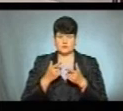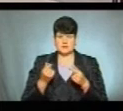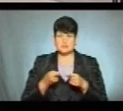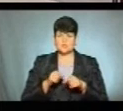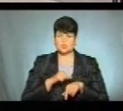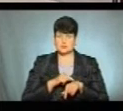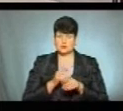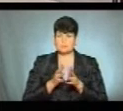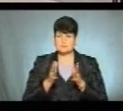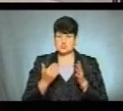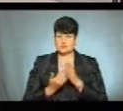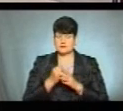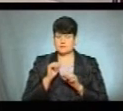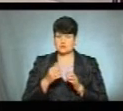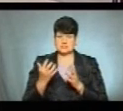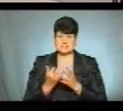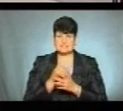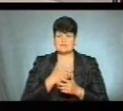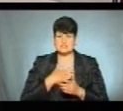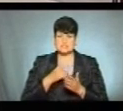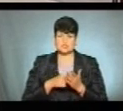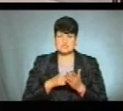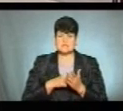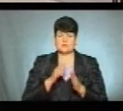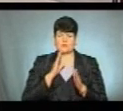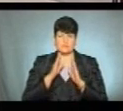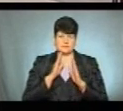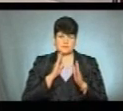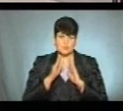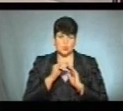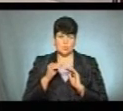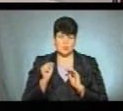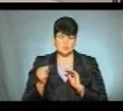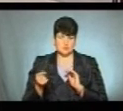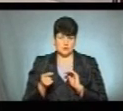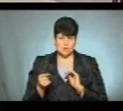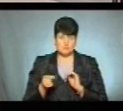цю годину. Більше новин ви можете знайти на нашій сторінці у соцмережі Facebook.ua